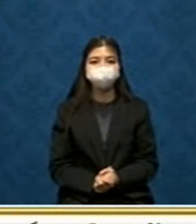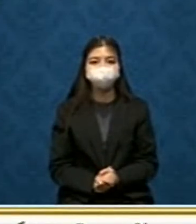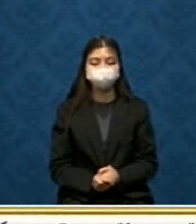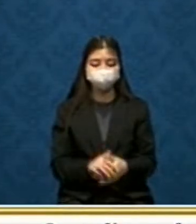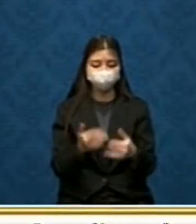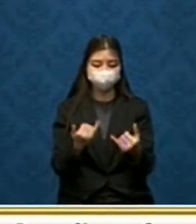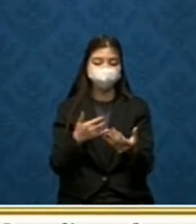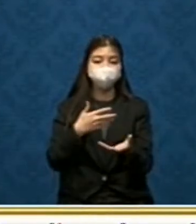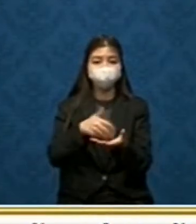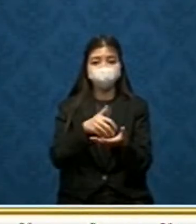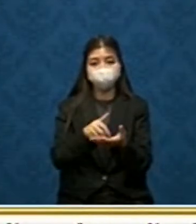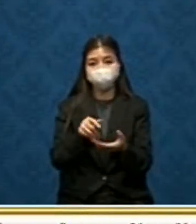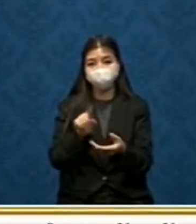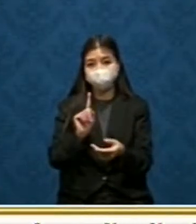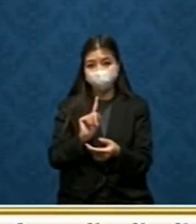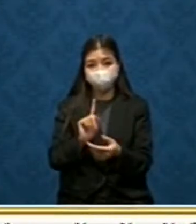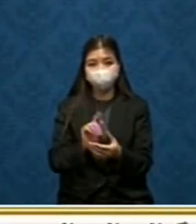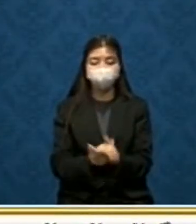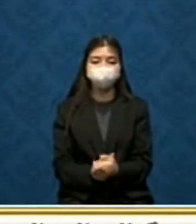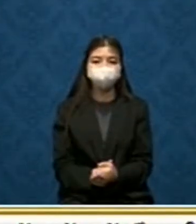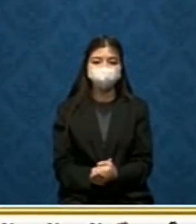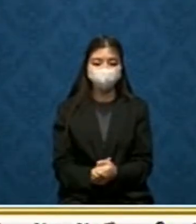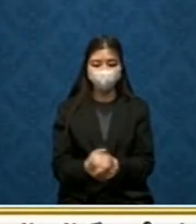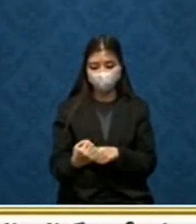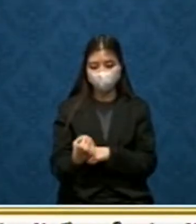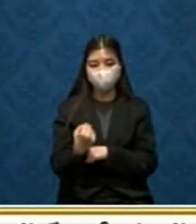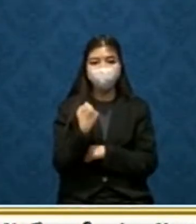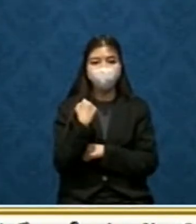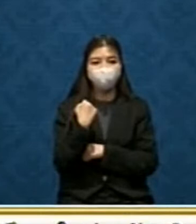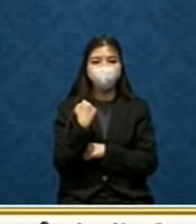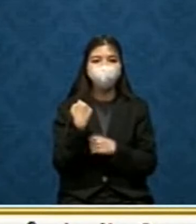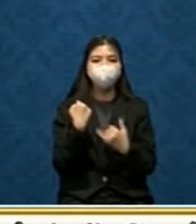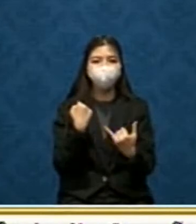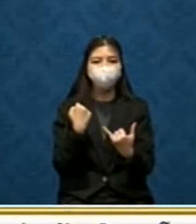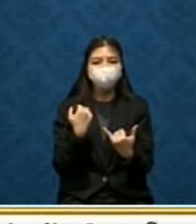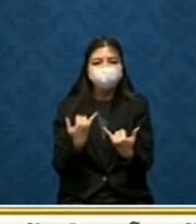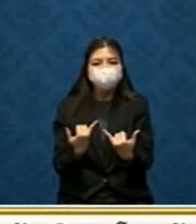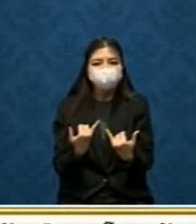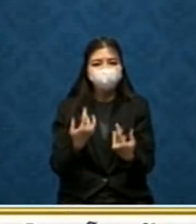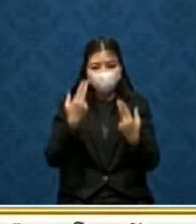เรองนี้มาพูกลงจะบอกว่าความมนโครงข้อนี้ทำไมใอยกไม่คลิด